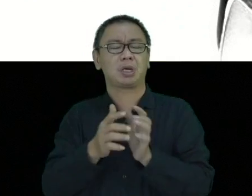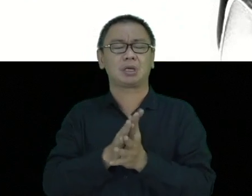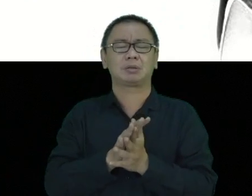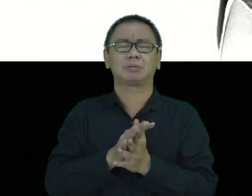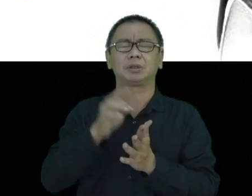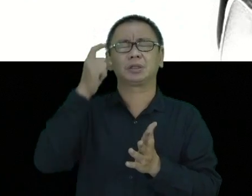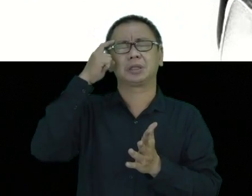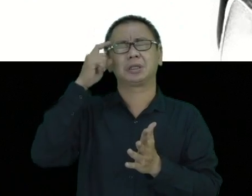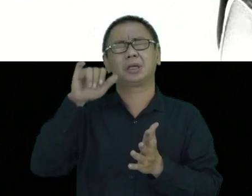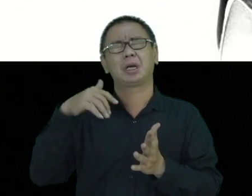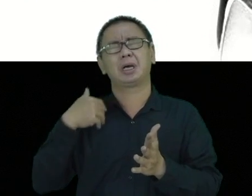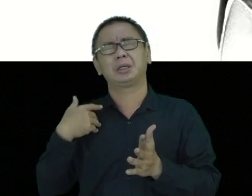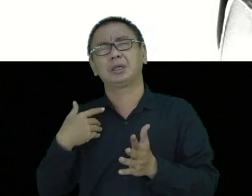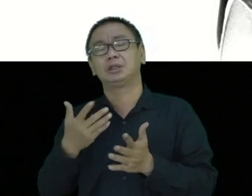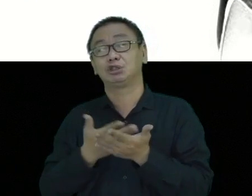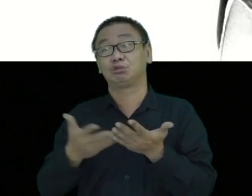dan perasaan yang ada.